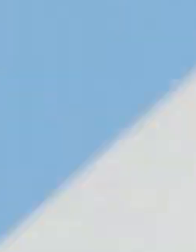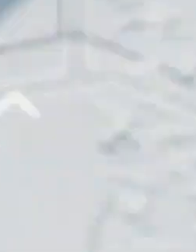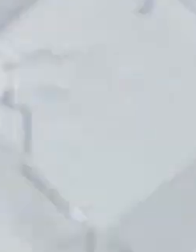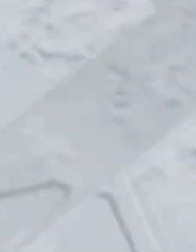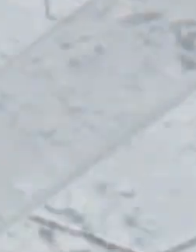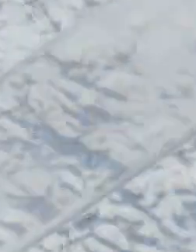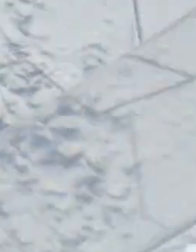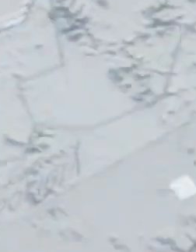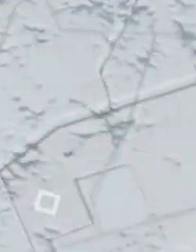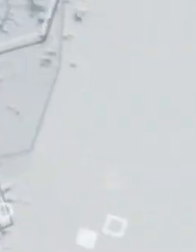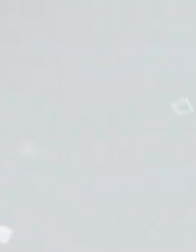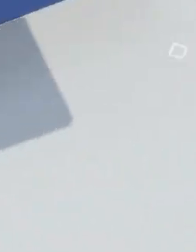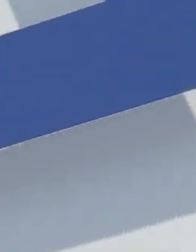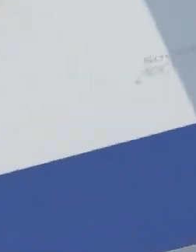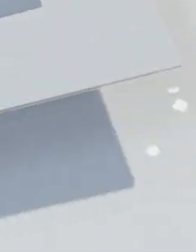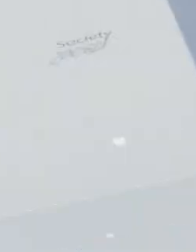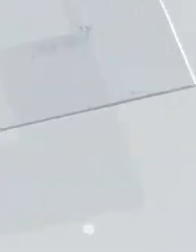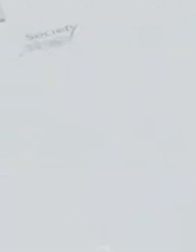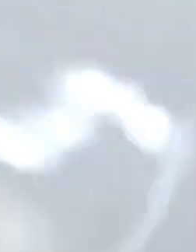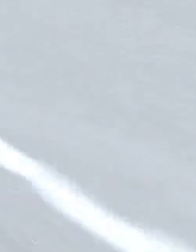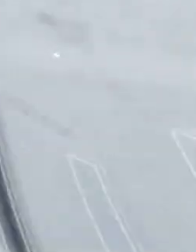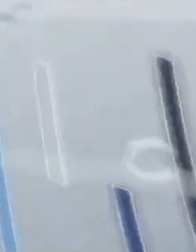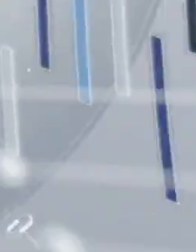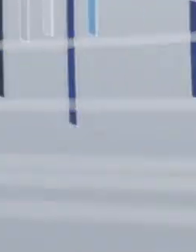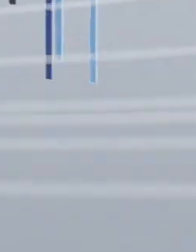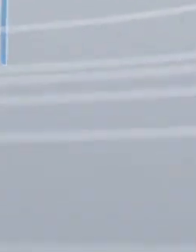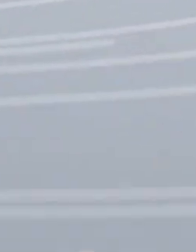lee 으